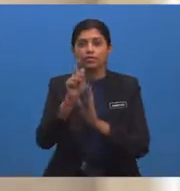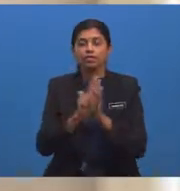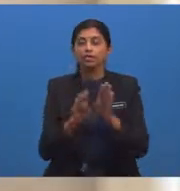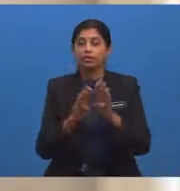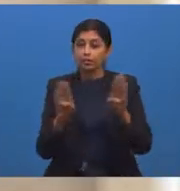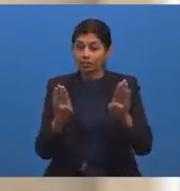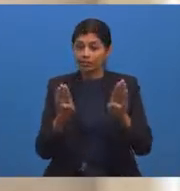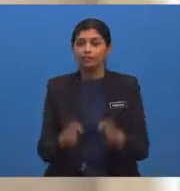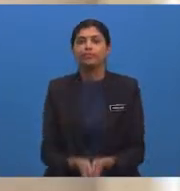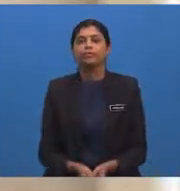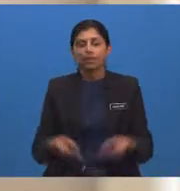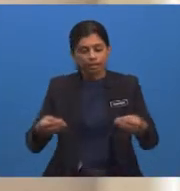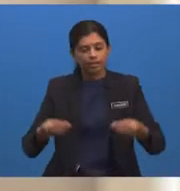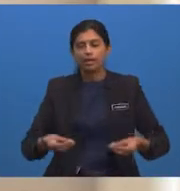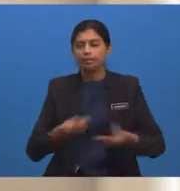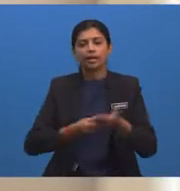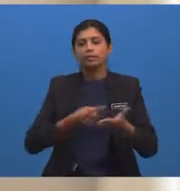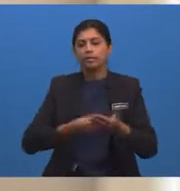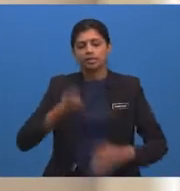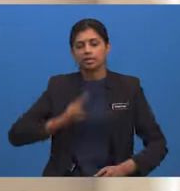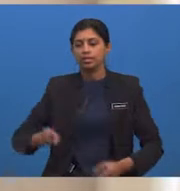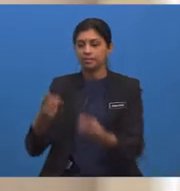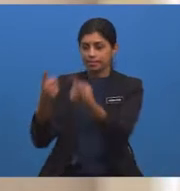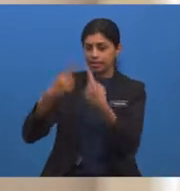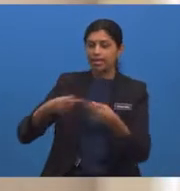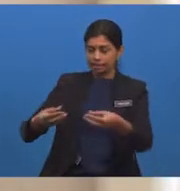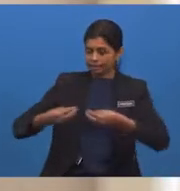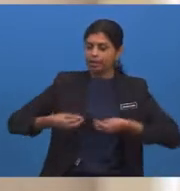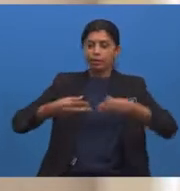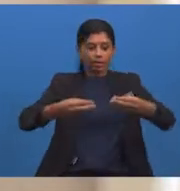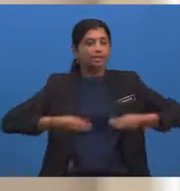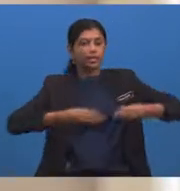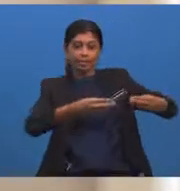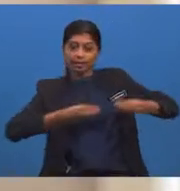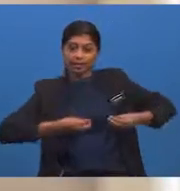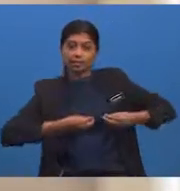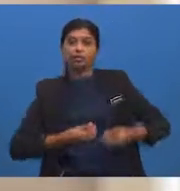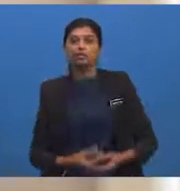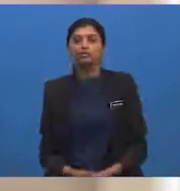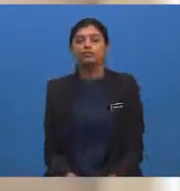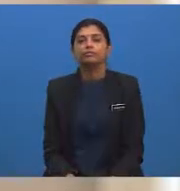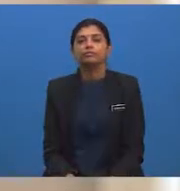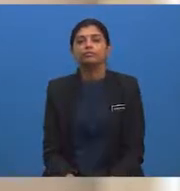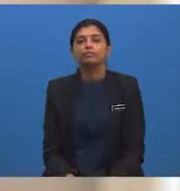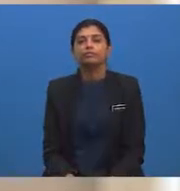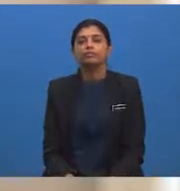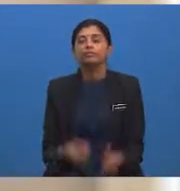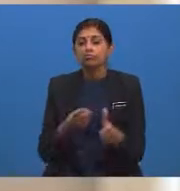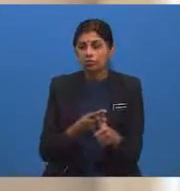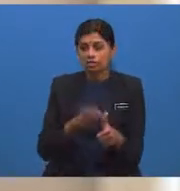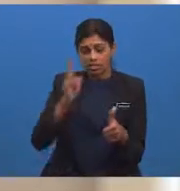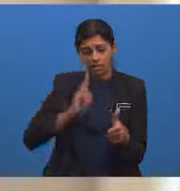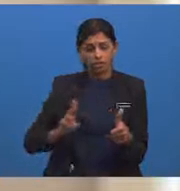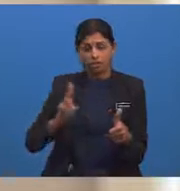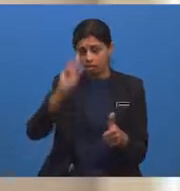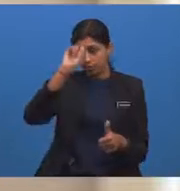luar. Keadaan ini boleh dilihat menerusi kepercayaan awal masyarakat yang disesuaikan dengan agama Hindu